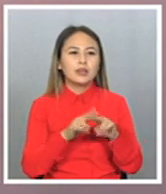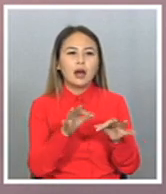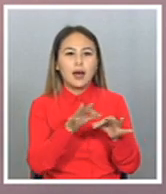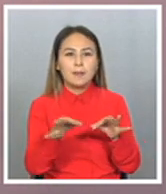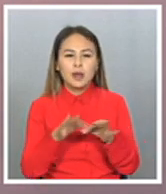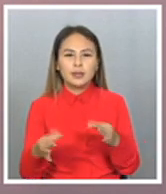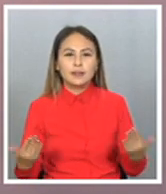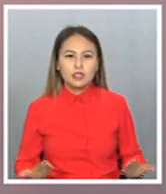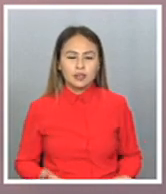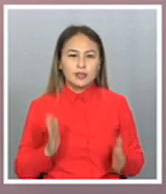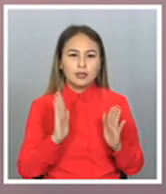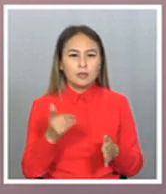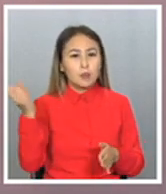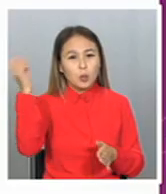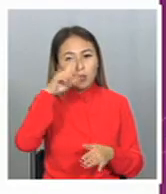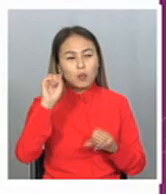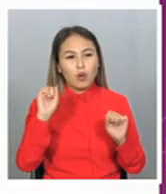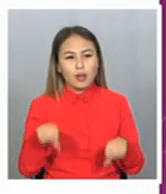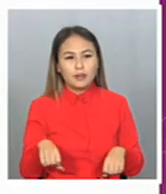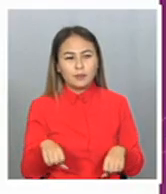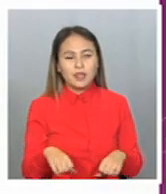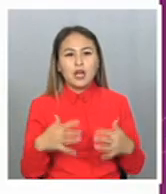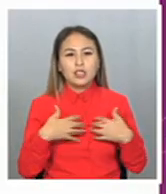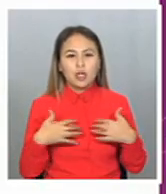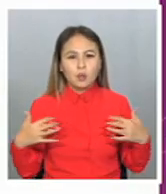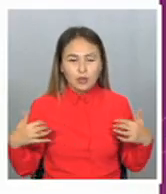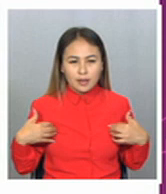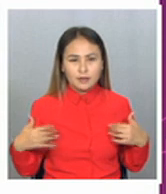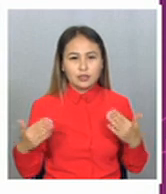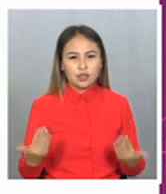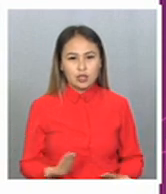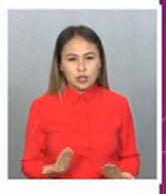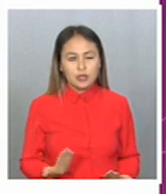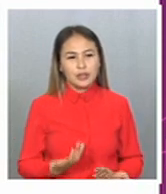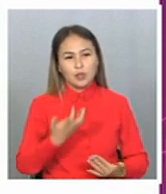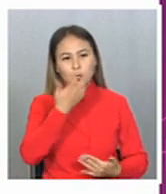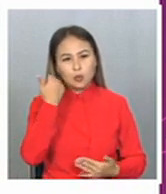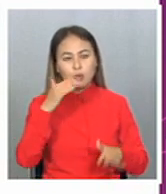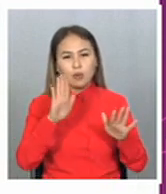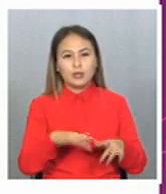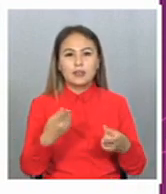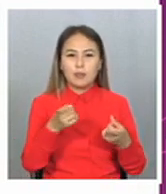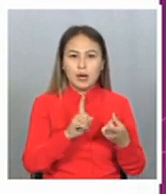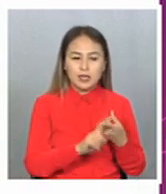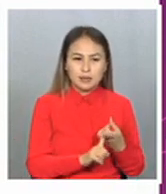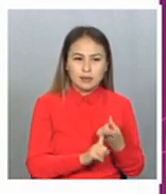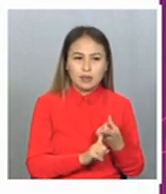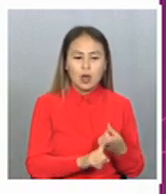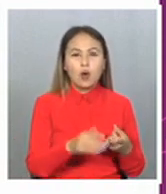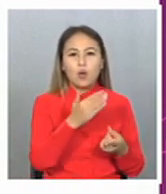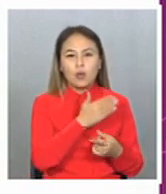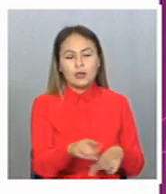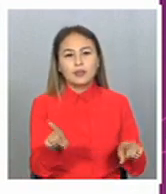тіршілік ететінін білуге болады. Жануарлардың тіршілік ету ортасына байланысты, олардың